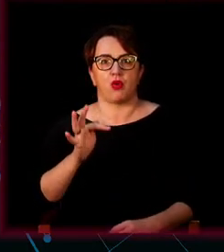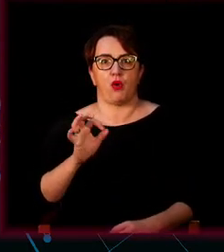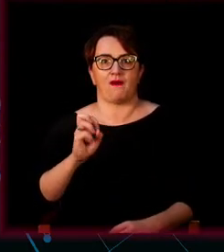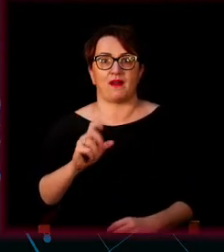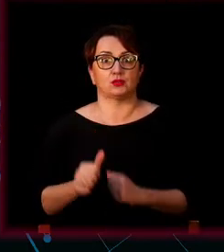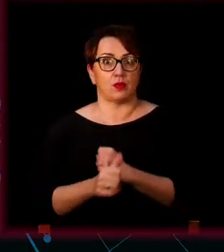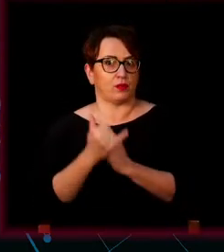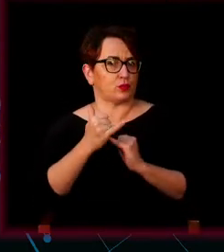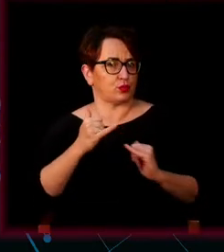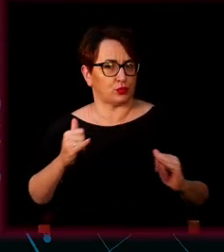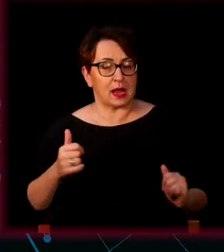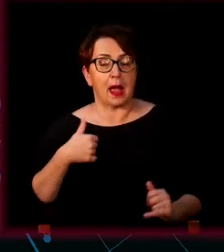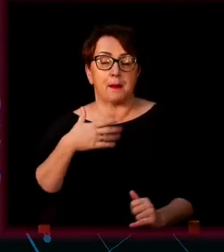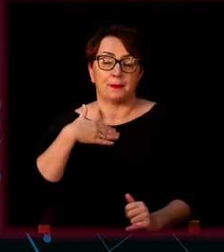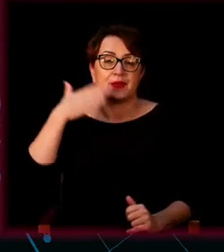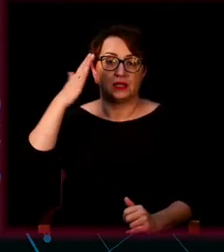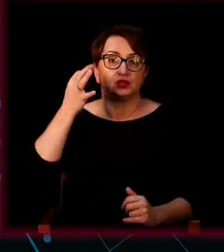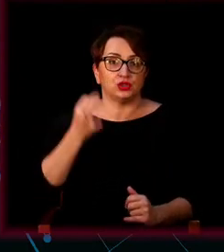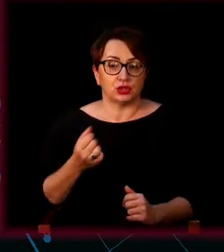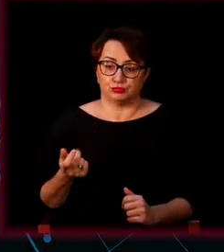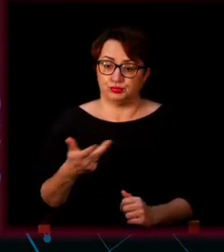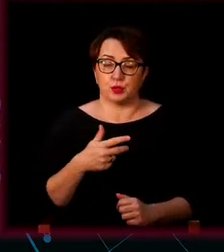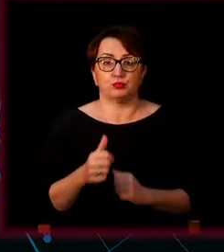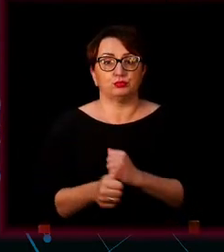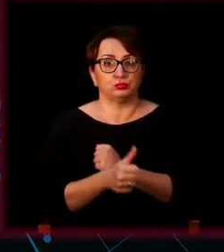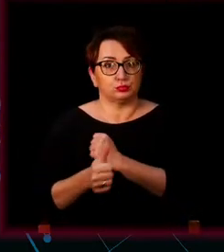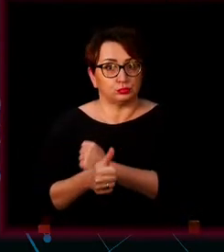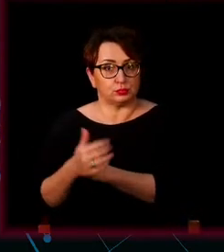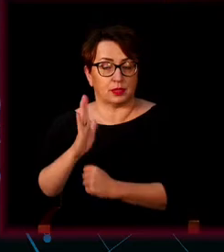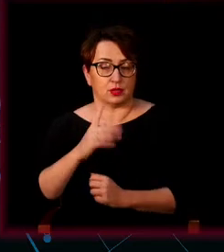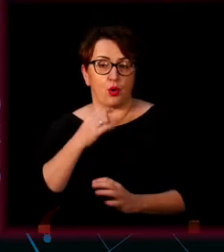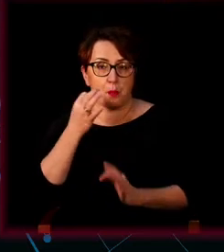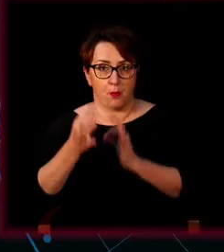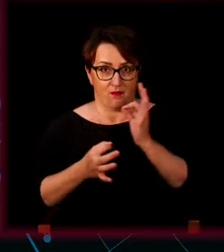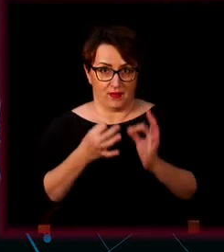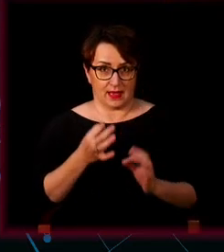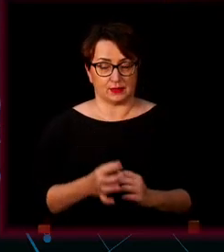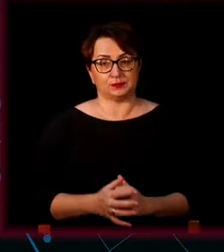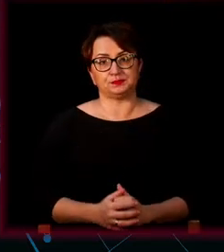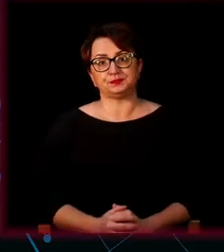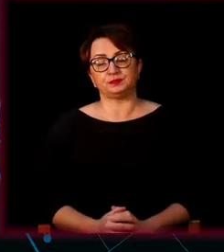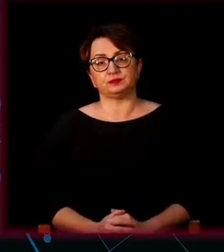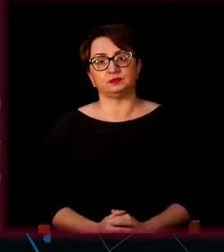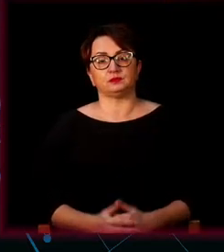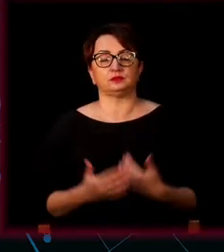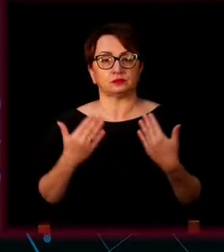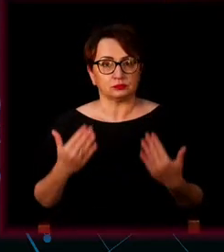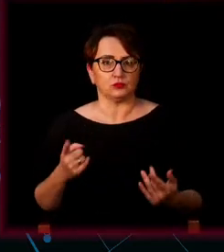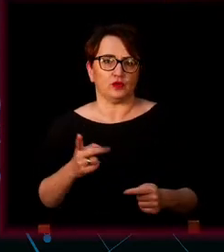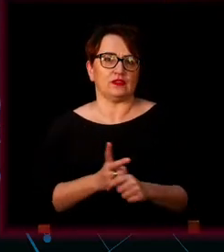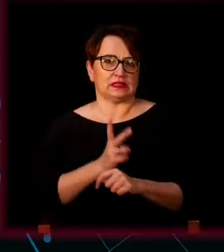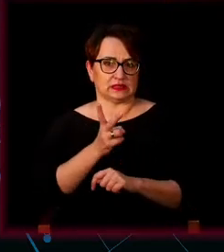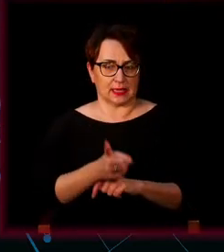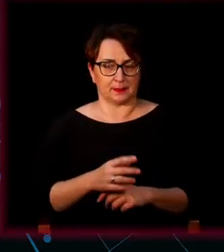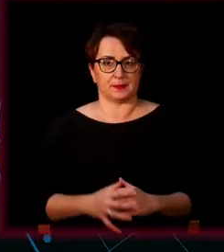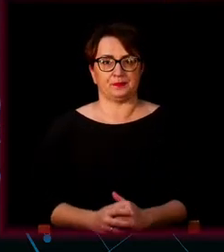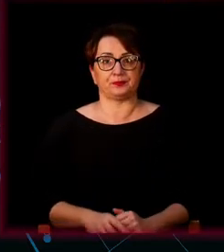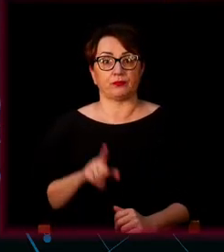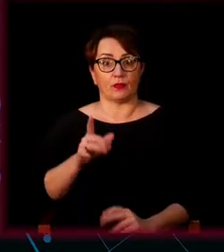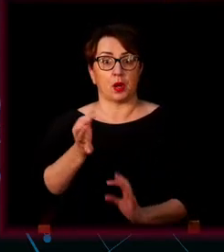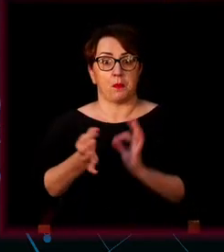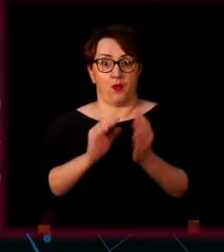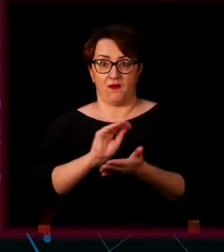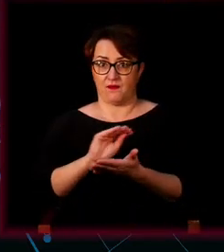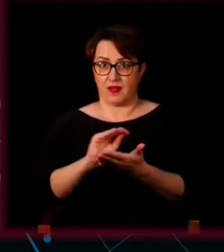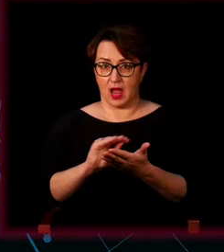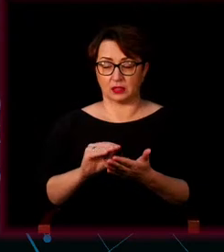których mam nadzieję dzisiaj o wielu z nich będę opowiadał. Także tak tytułem wstępu, sama ta powieść, tak